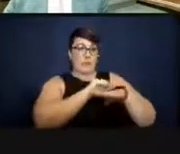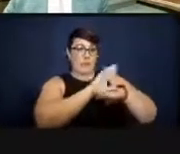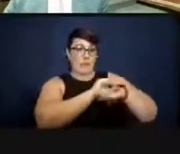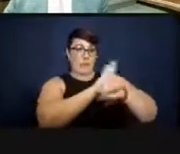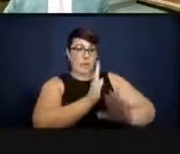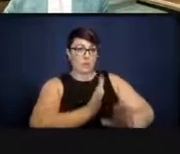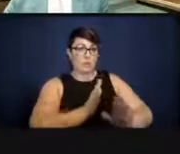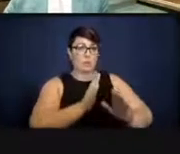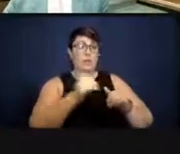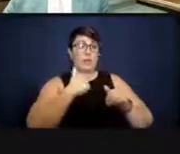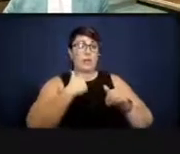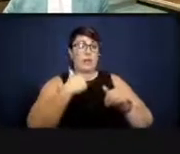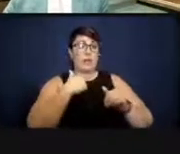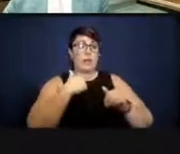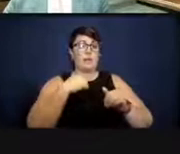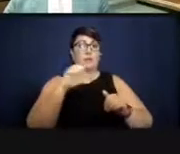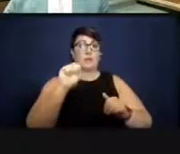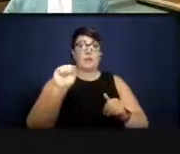ningependa